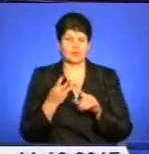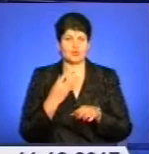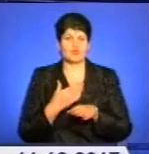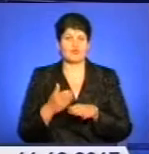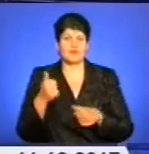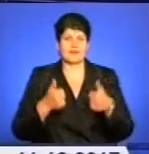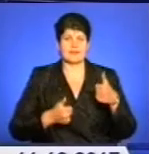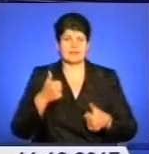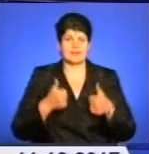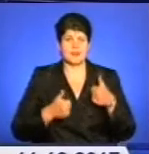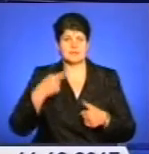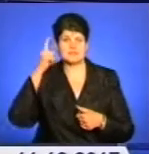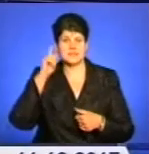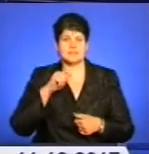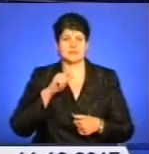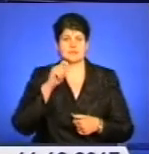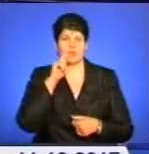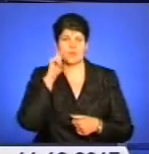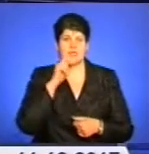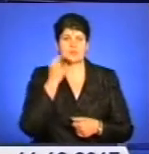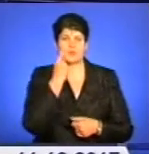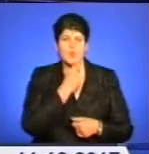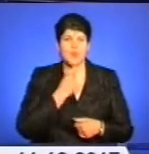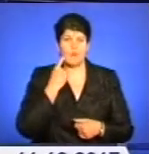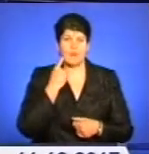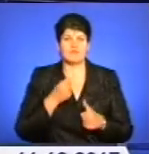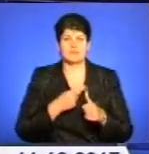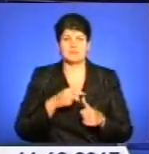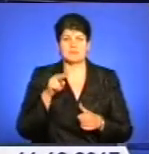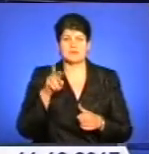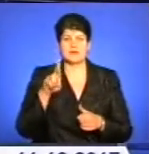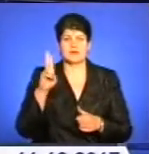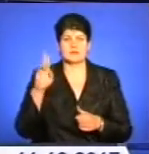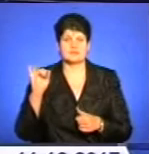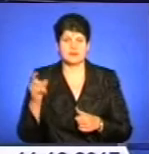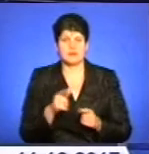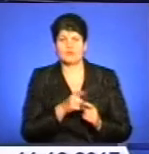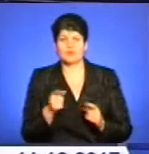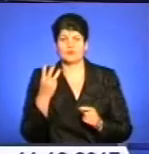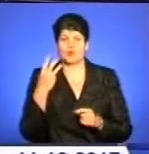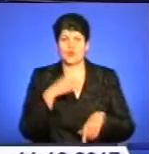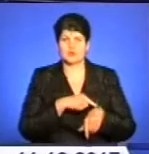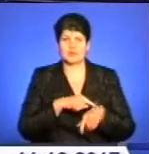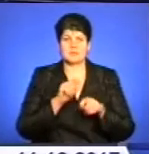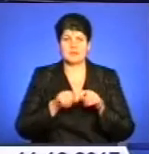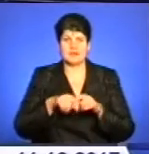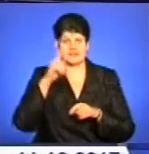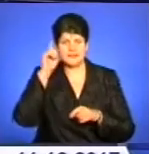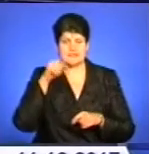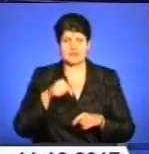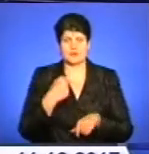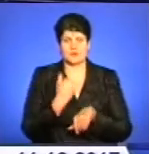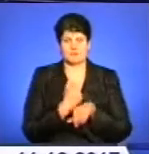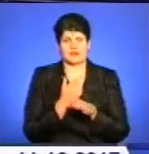конкурсу знавців української мови імені Петра Яцика. Впродовж 3 годин хлопців та дівчат перевіряли на знання з